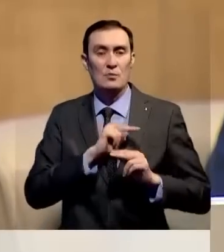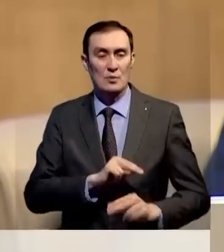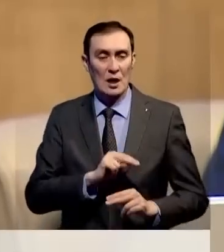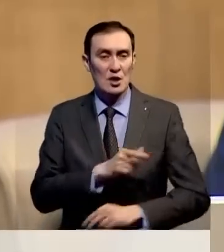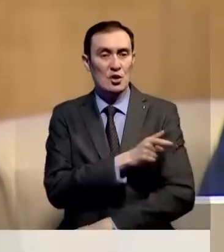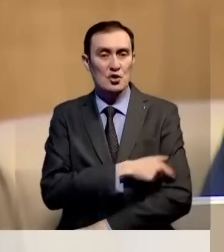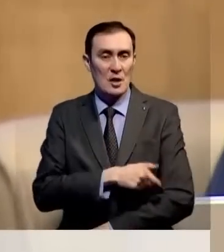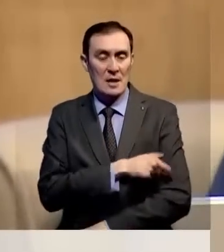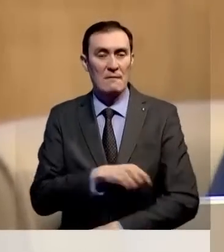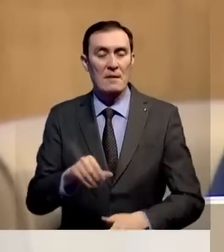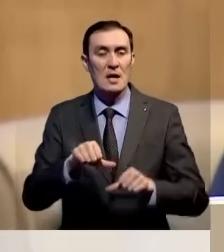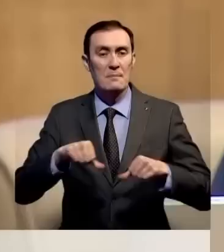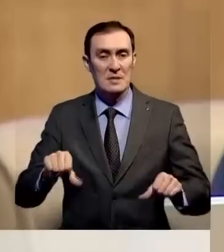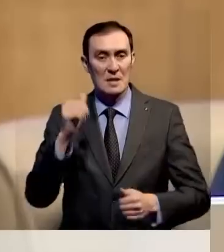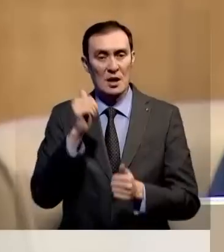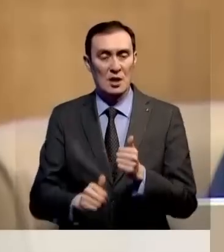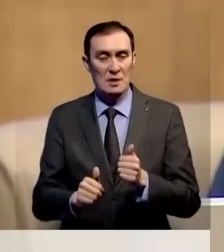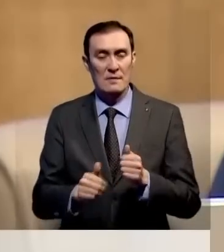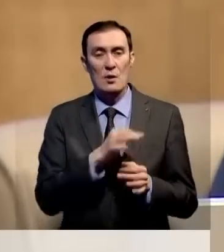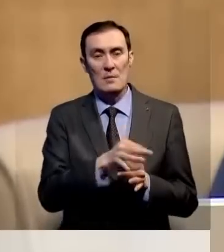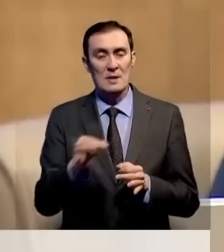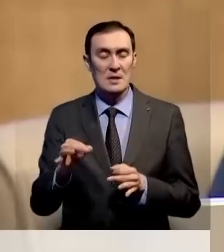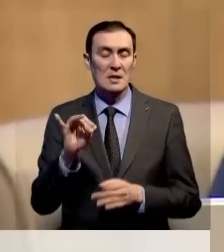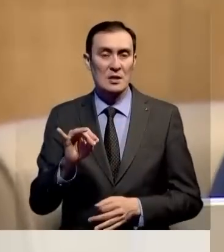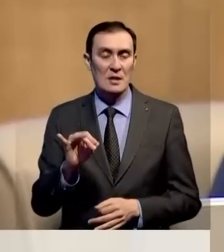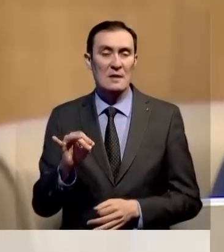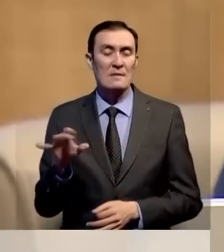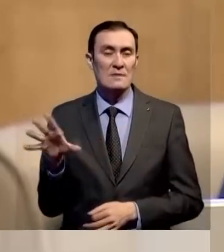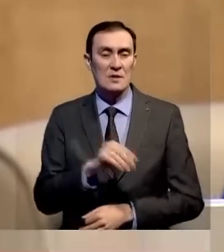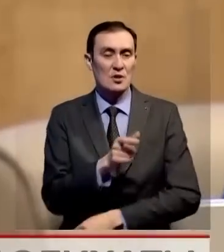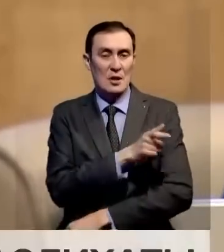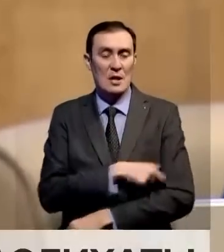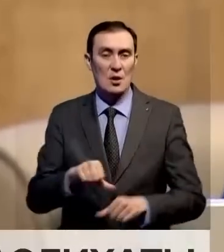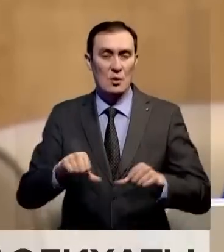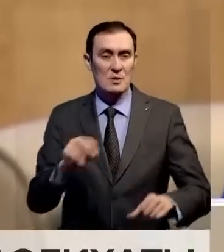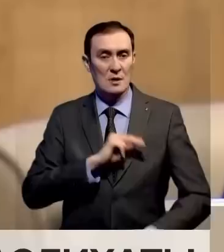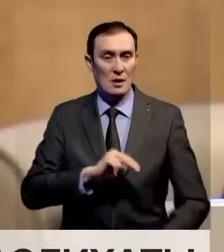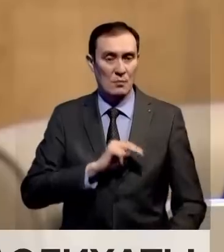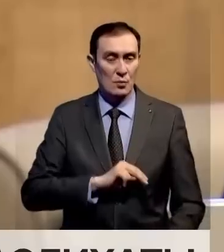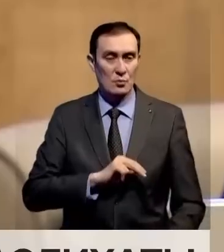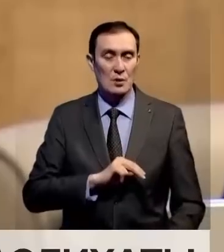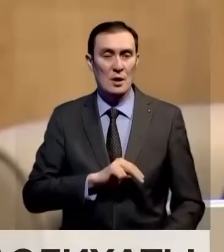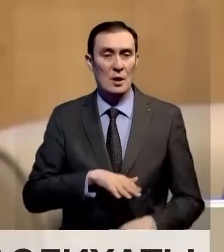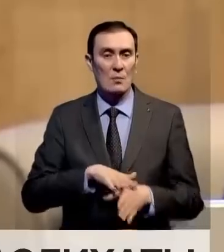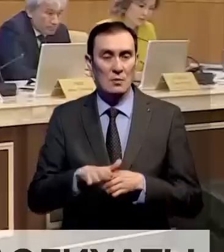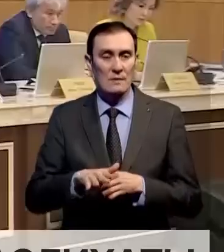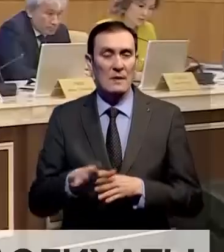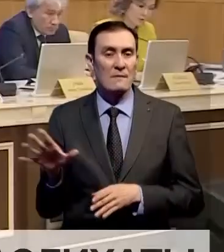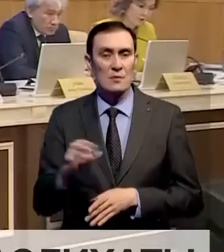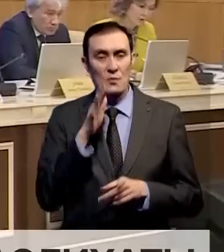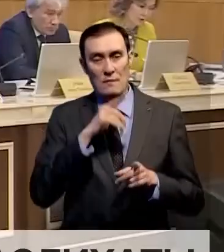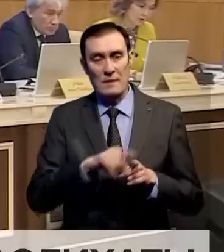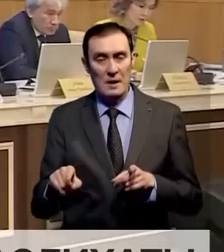членов комиссии всех уровней. Не все члены комиссии работают полноценно весь